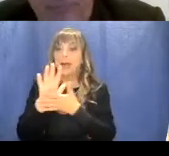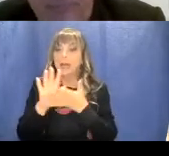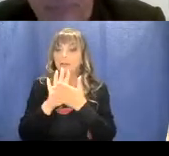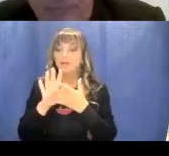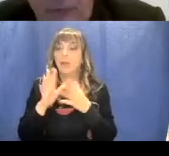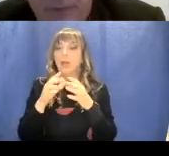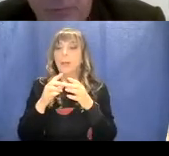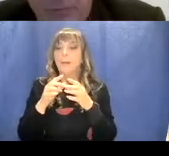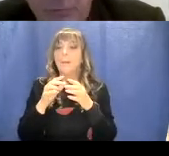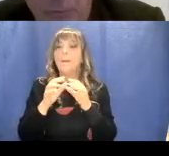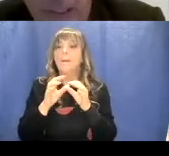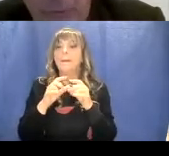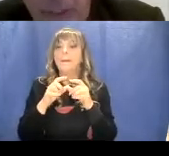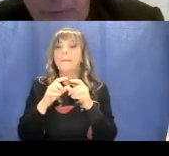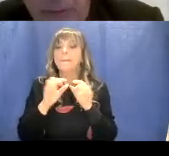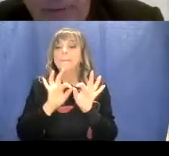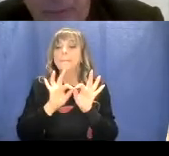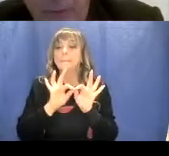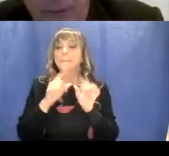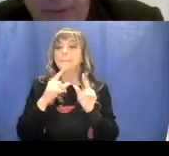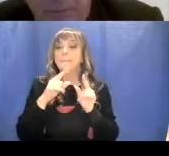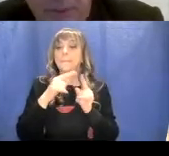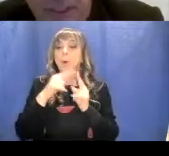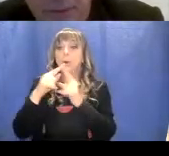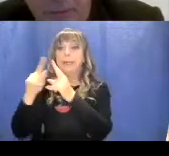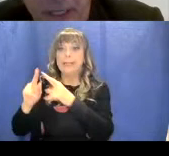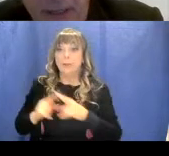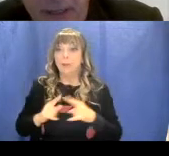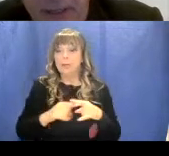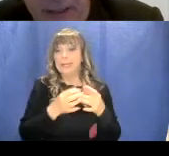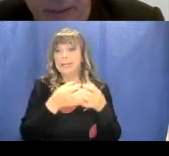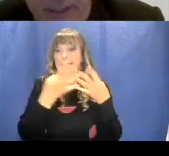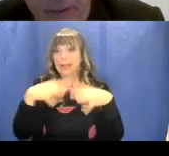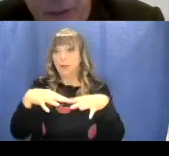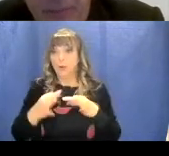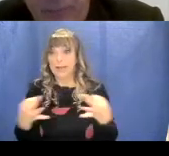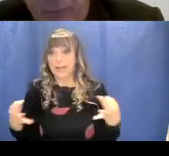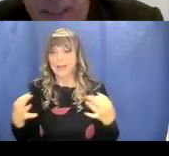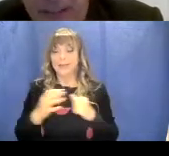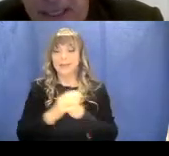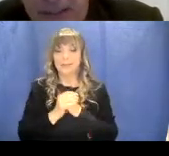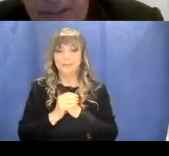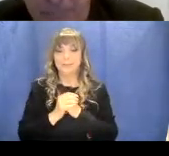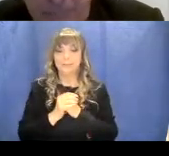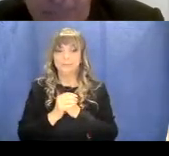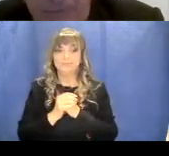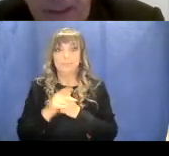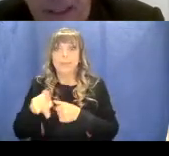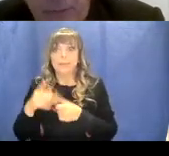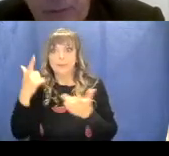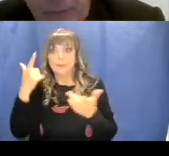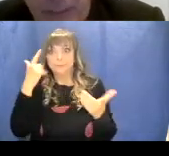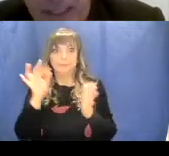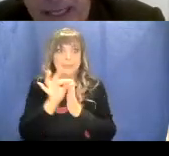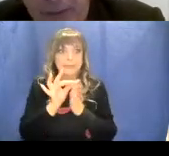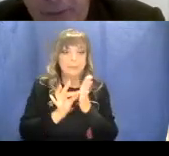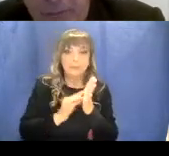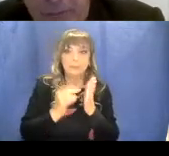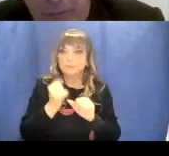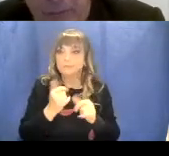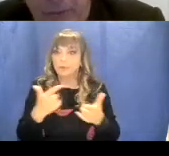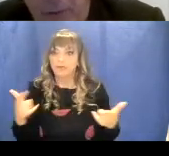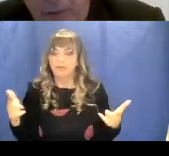a questo punto platone non aveva più a disposizione principi fondamentali e allora il dodecaedro